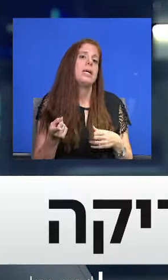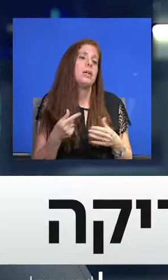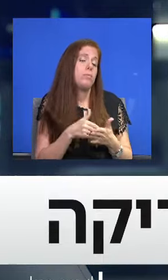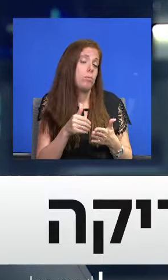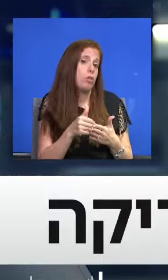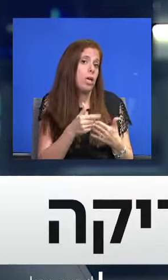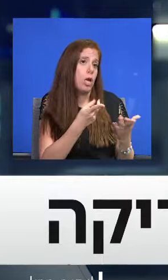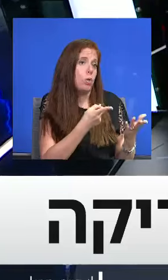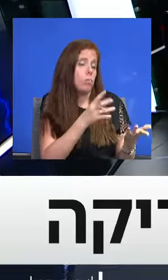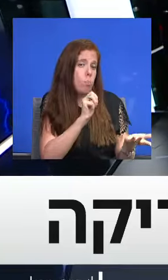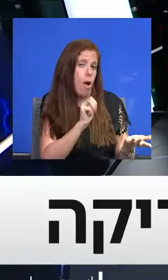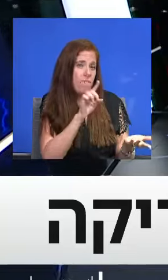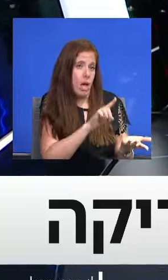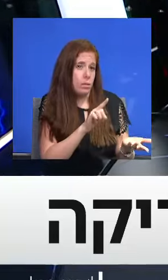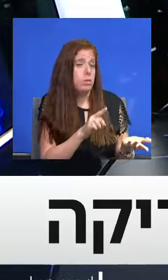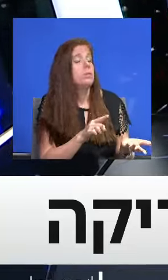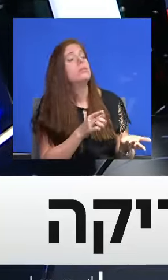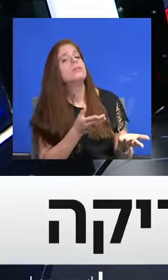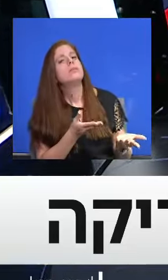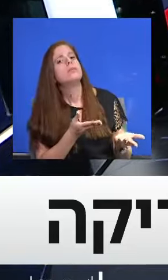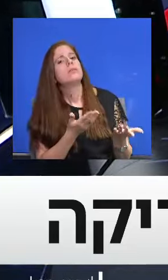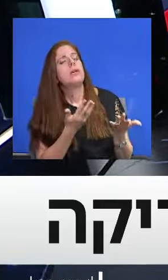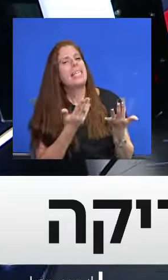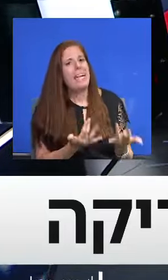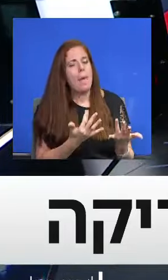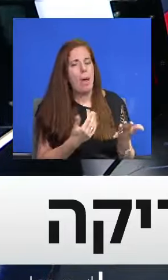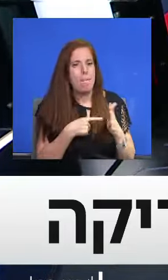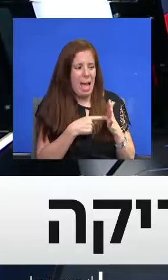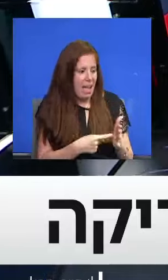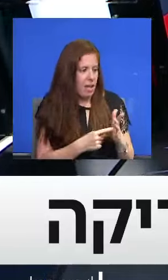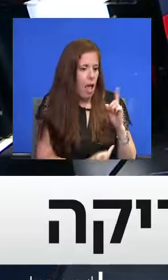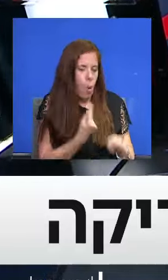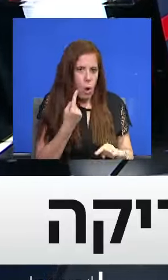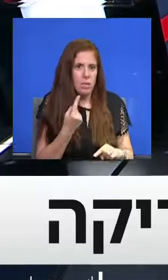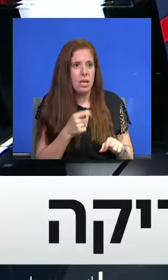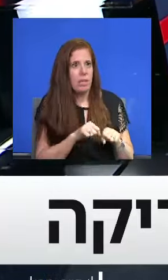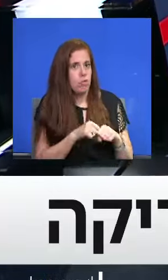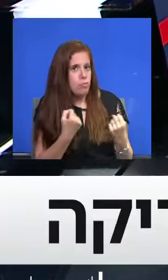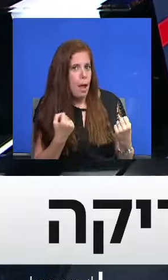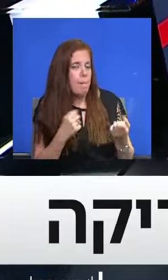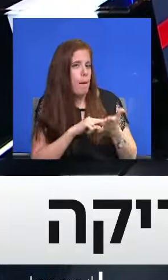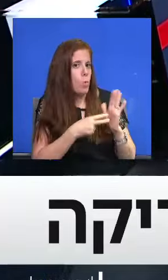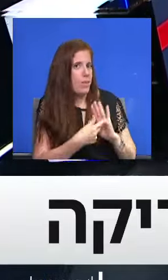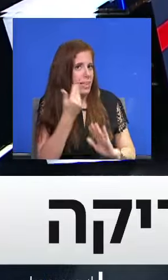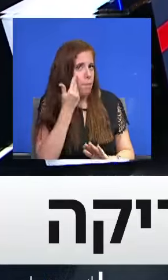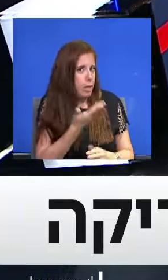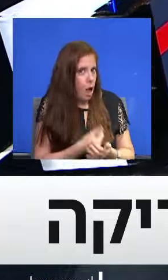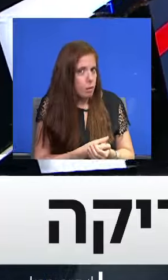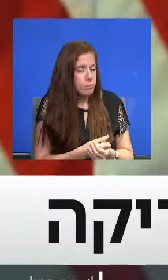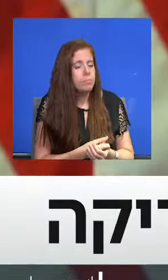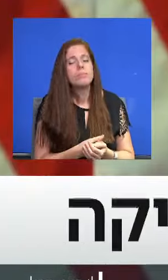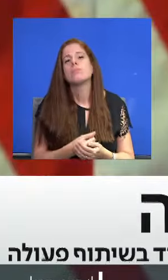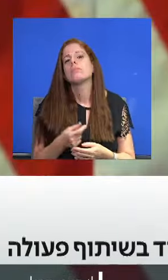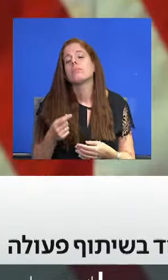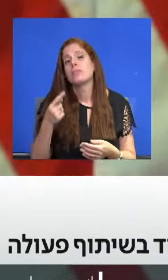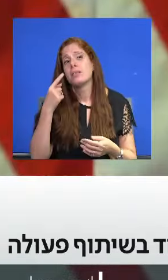אליך מועבר די ראש תחום החוץ, ועד כמה מבטא כל האירוע הזה את המשבר בפוליטיקה האמריקנית? נדמה שהוא פשוט התגלמות שלו.